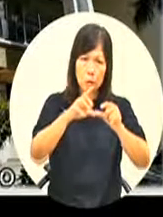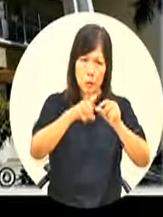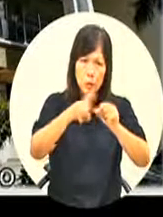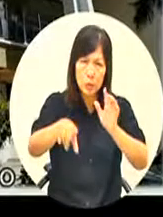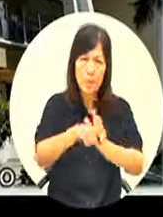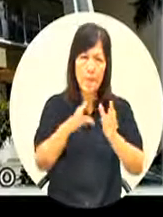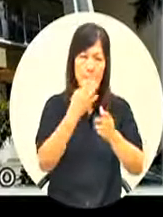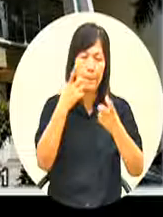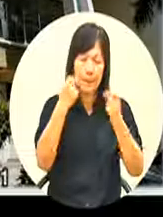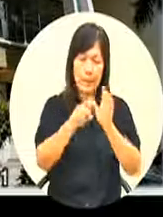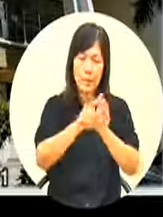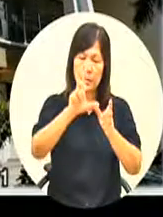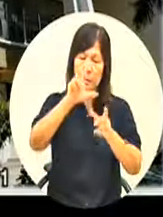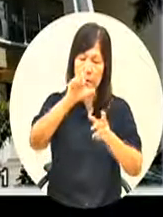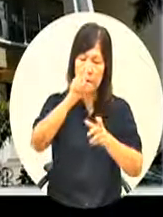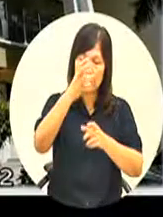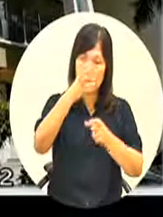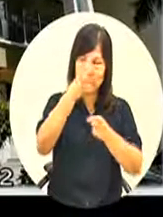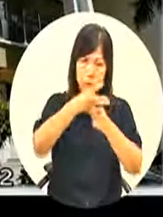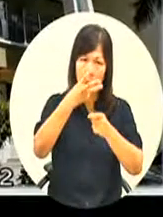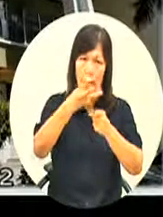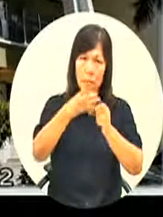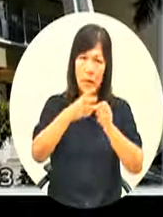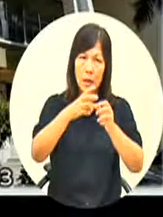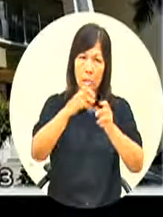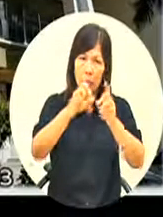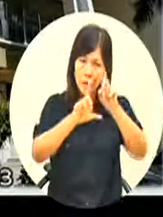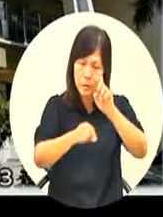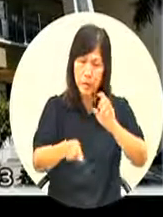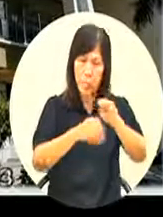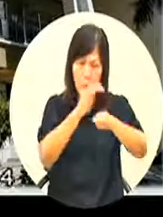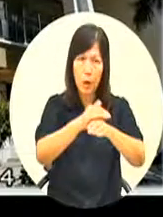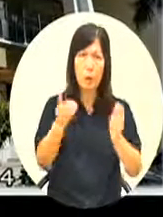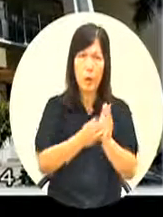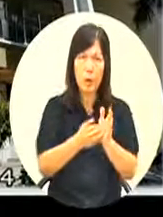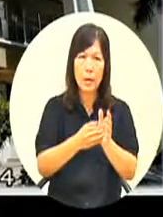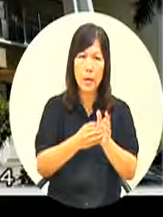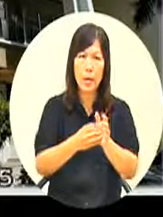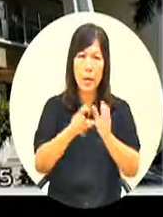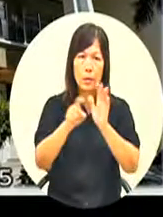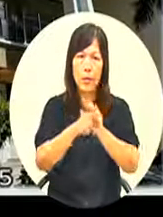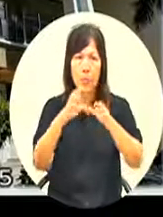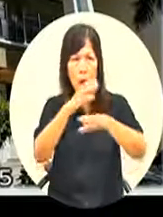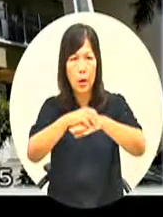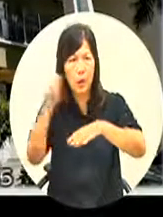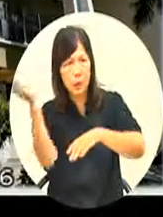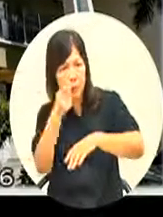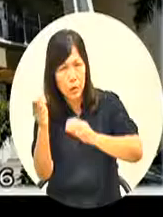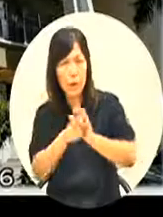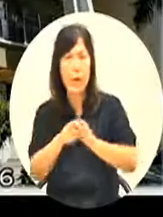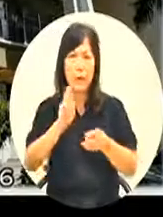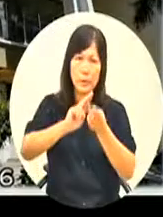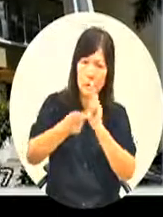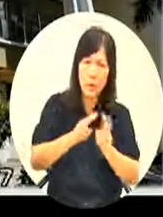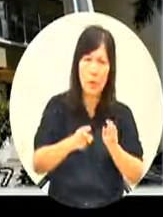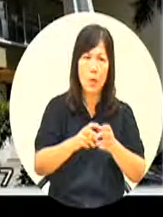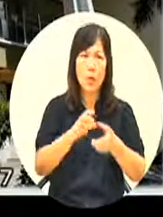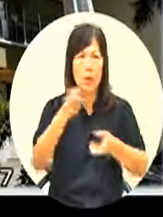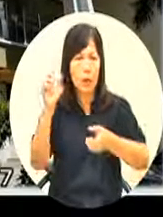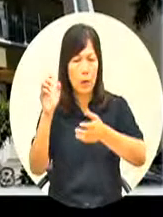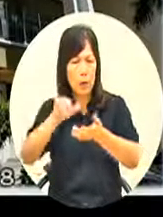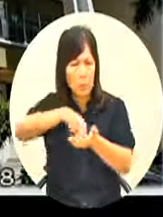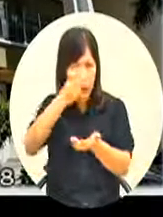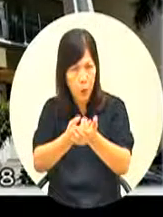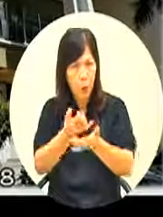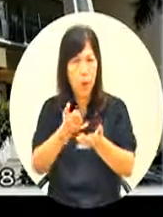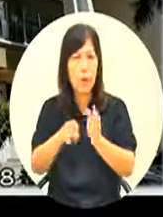国63年十月新建完工。里面基本上哈有这样子，有羽球馆、剑道馆、柔道、和气馆跟空